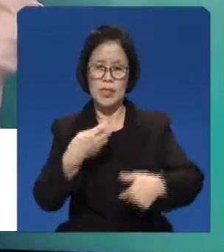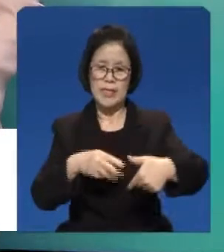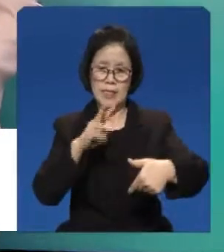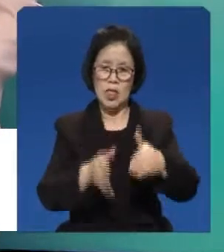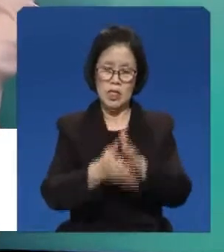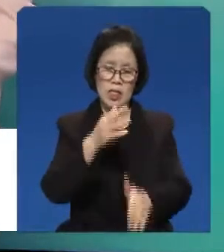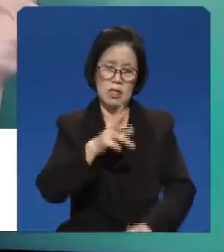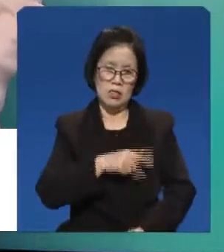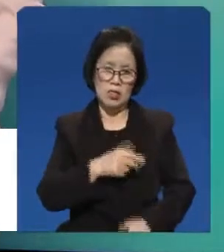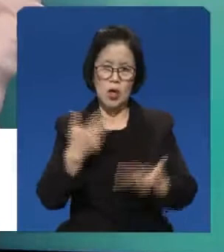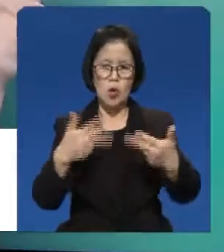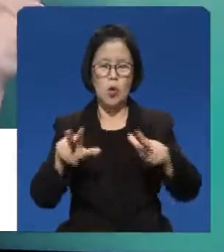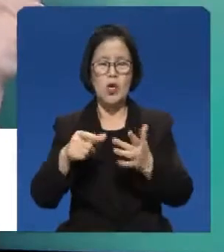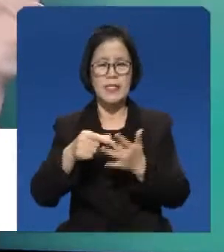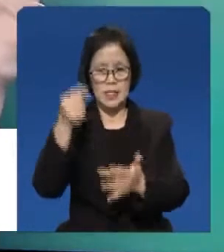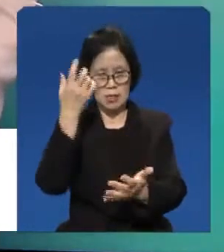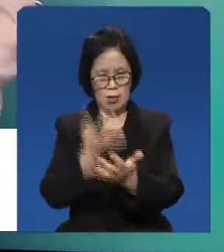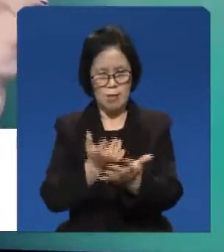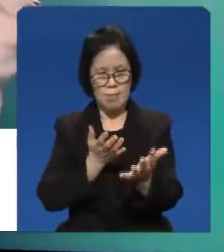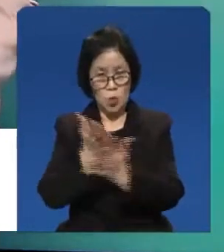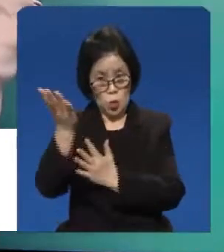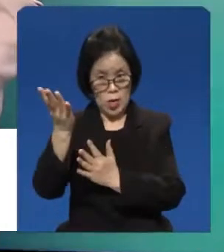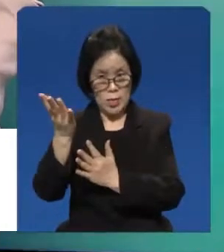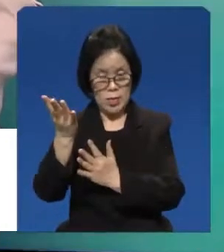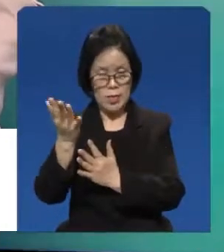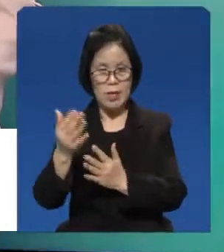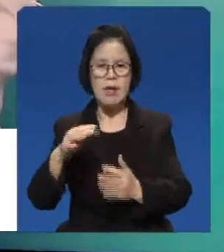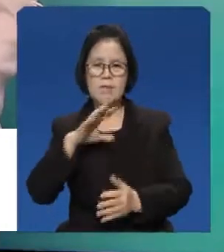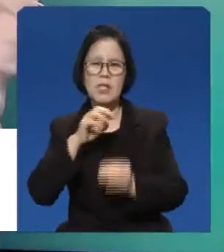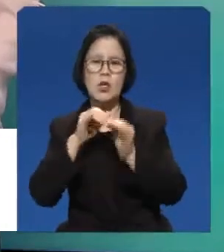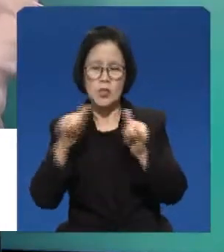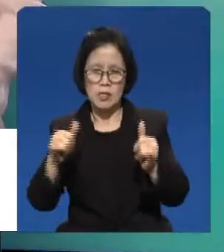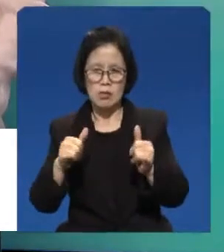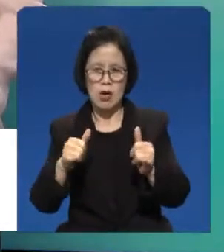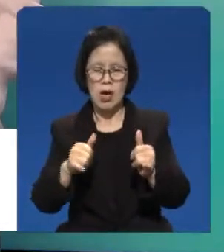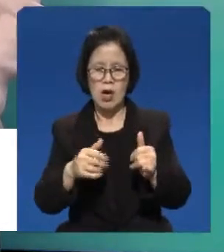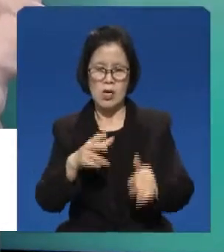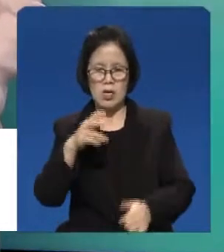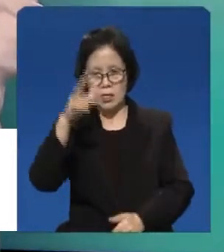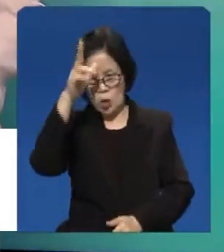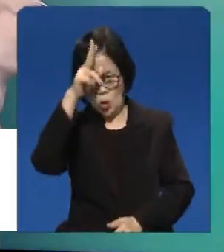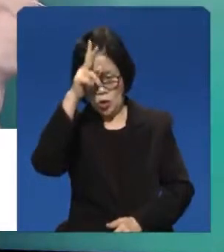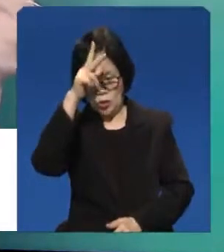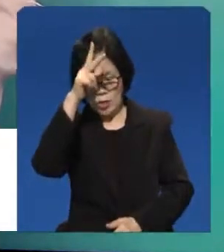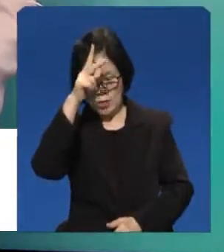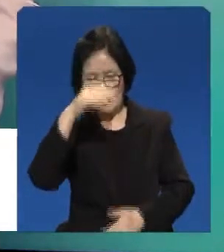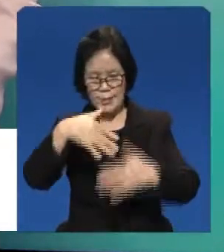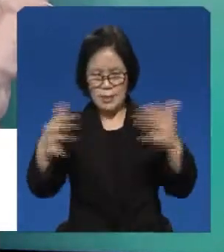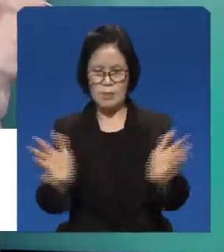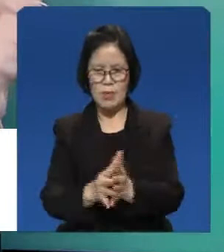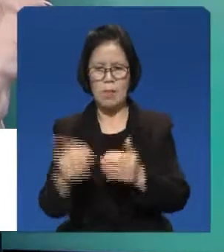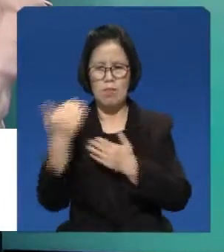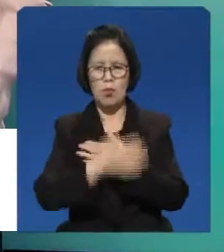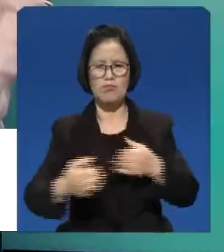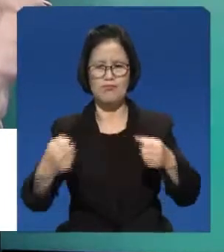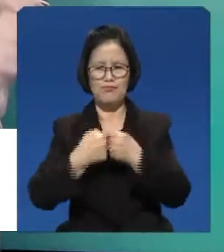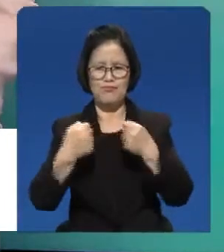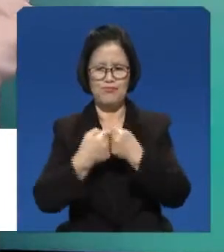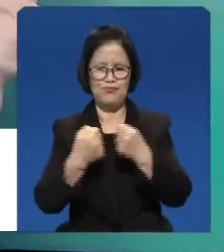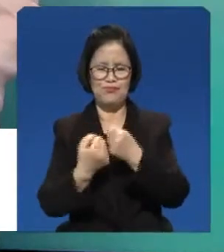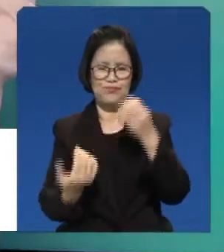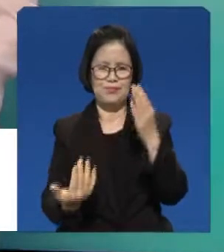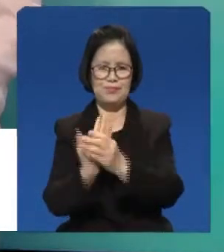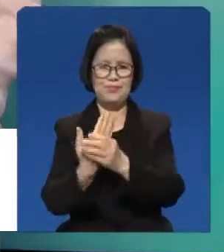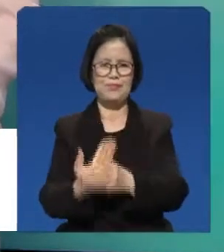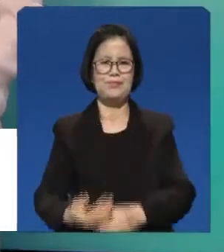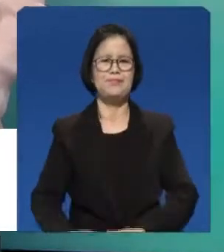인천시의회에서 공원 지정안이 통과되자 민원인과 인천시의회 청원경찰 간 집단 몸싸움까지 벌어졌습니다.